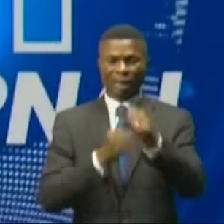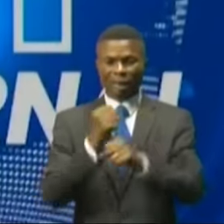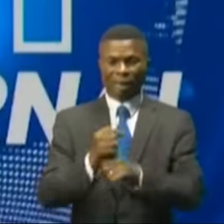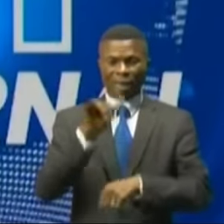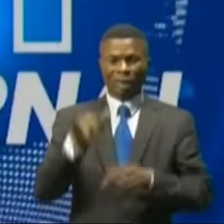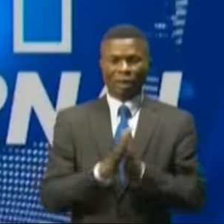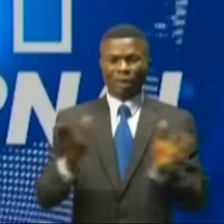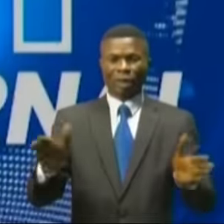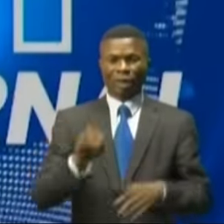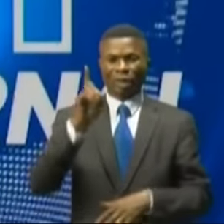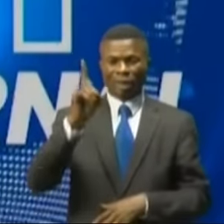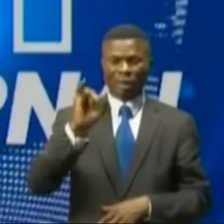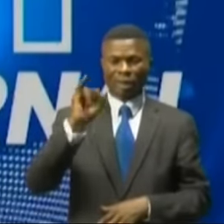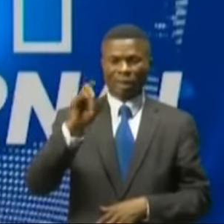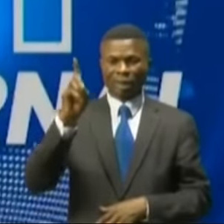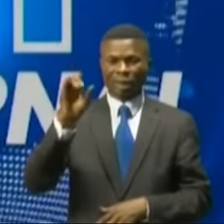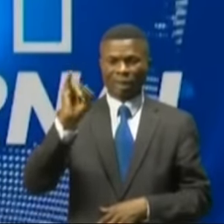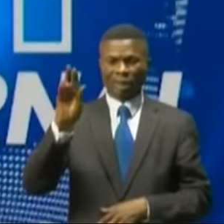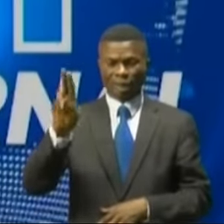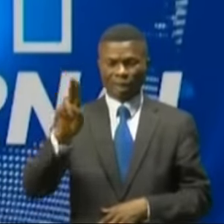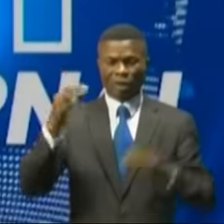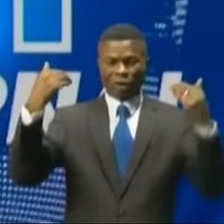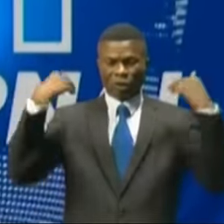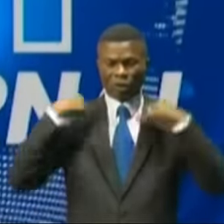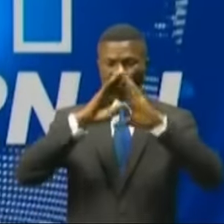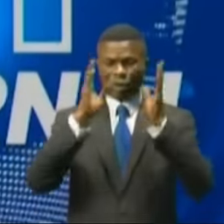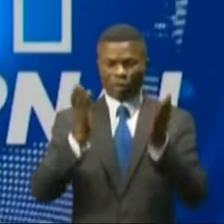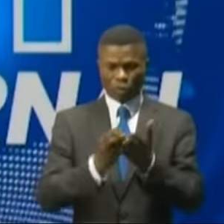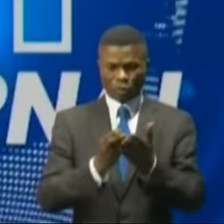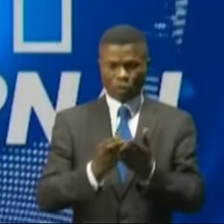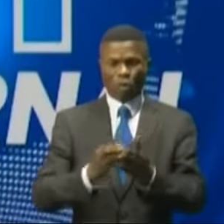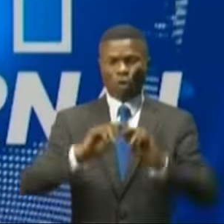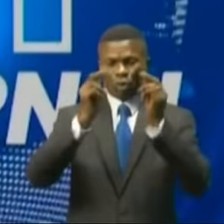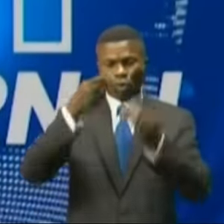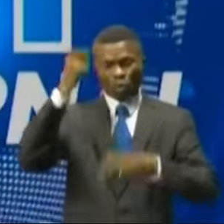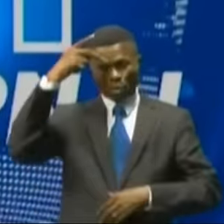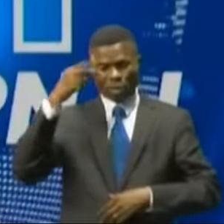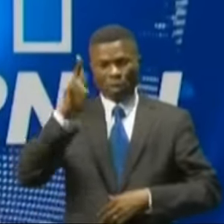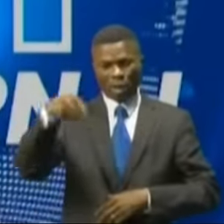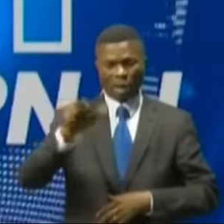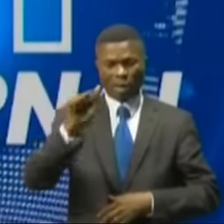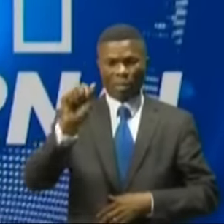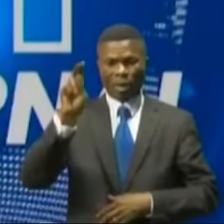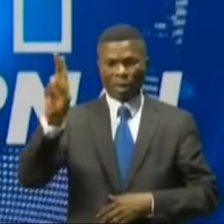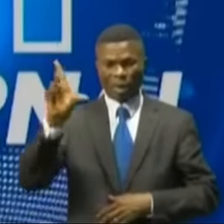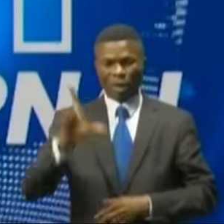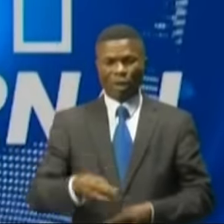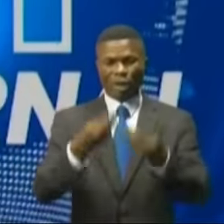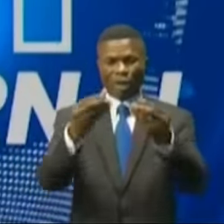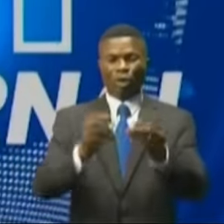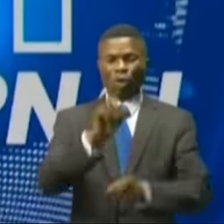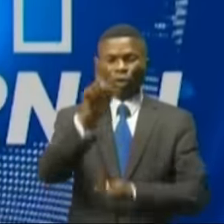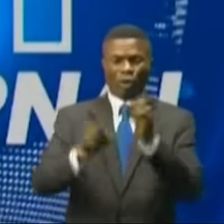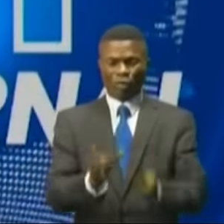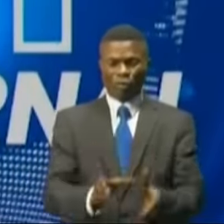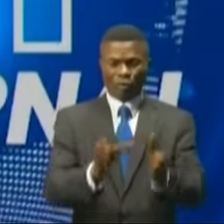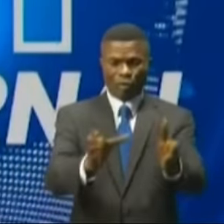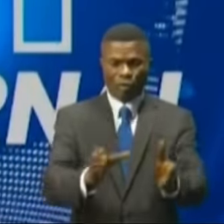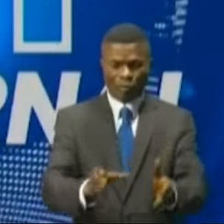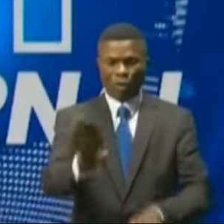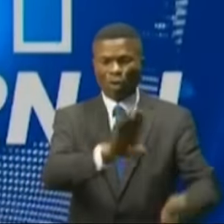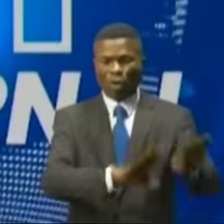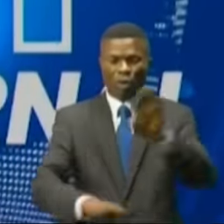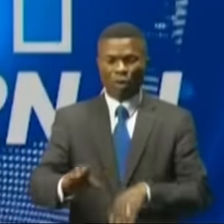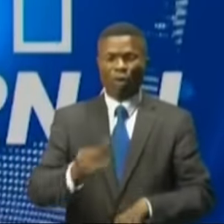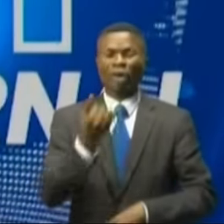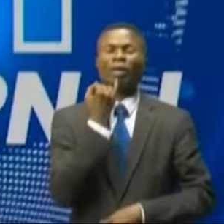général Didier Manzenga, ainsi que les cadres et militants de cette formation politique ont déposé des gerbes de fleurs sur la tombe du défunt à